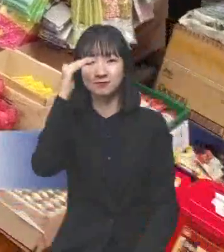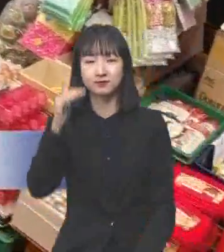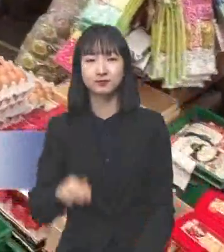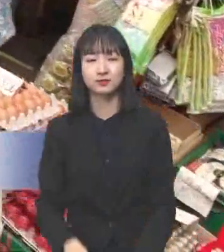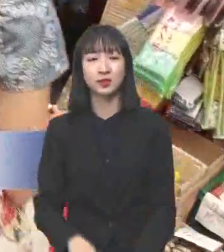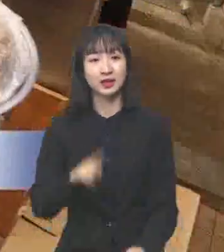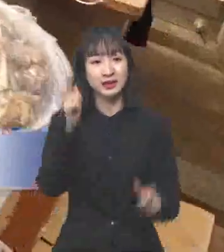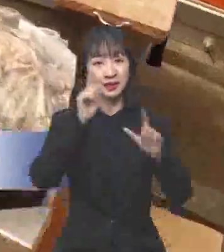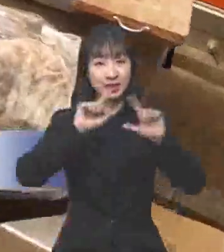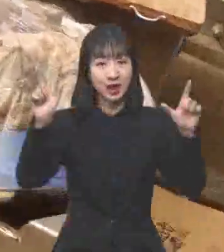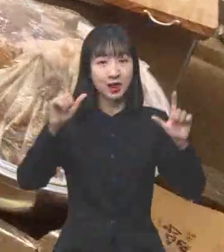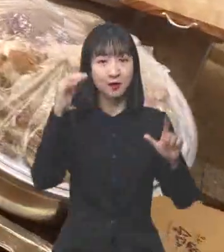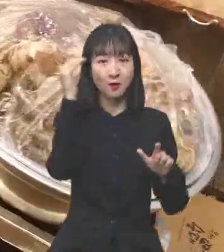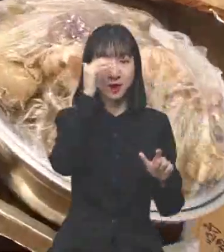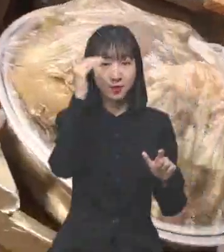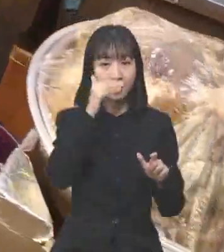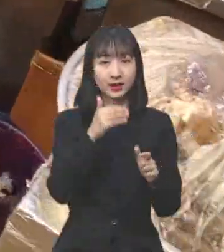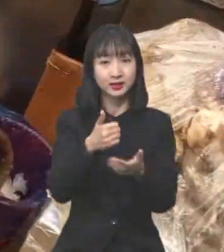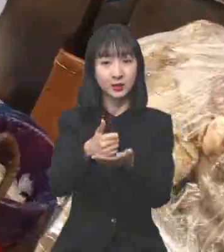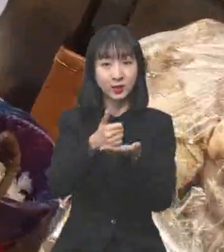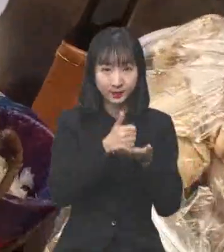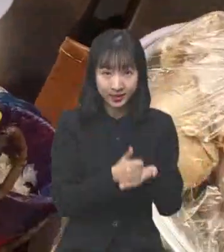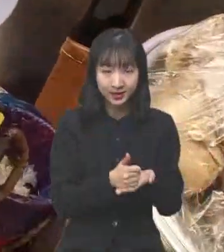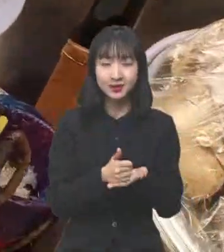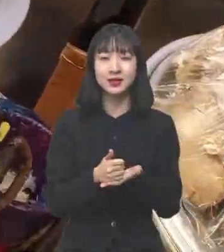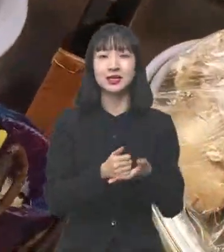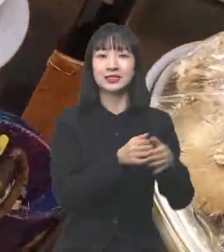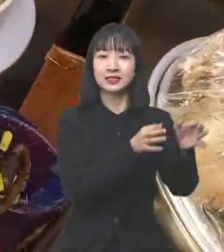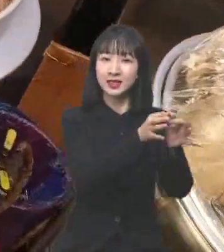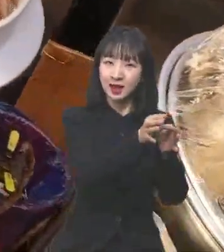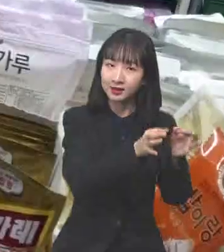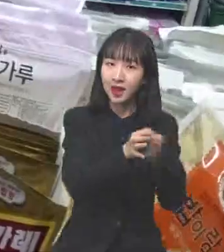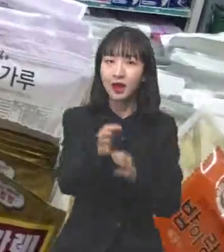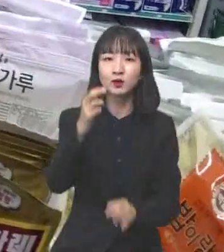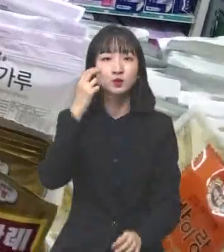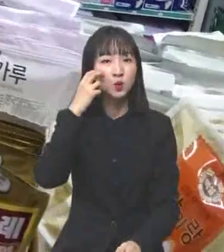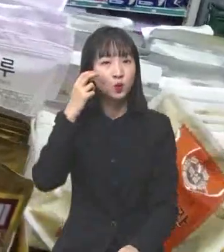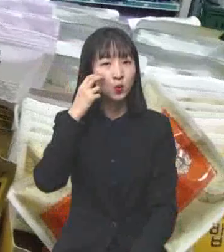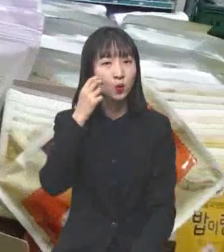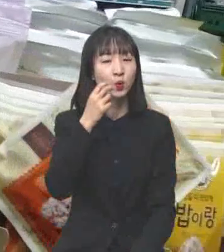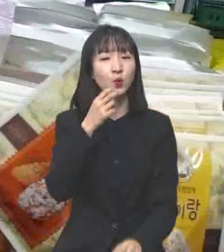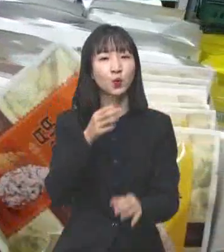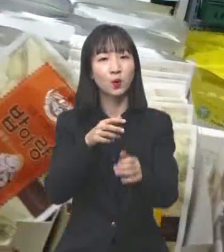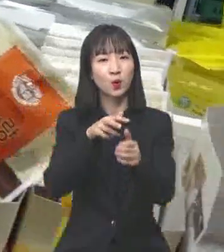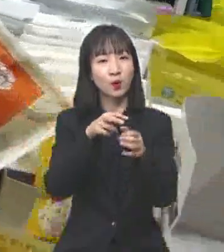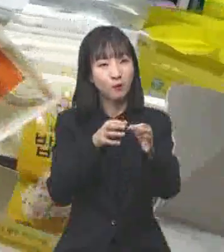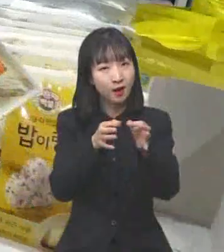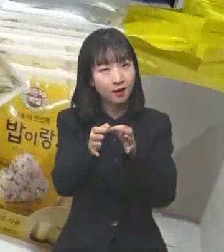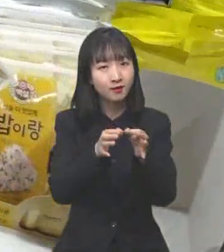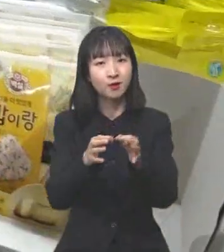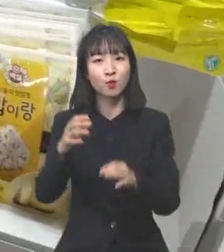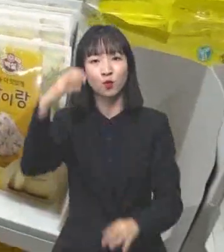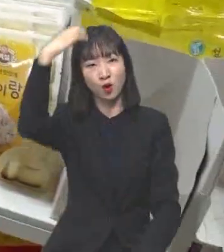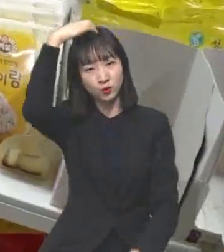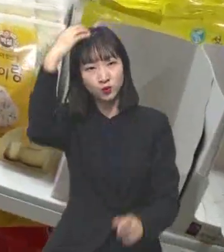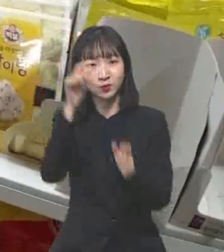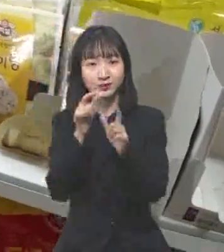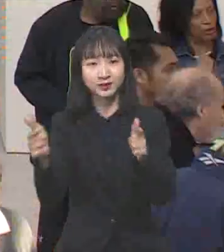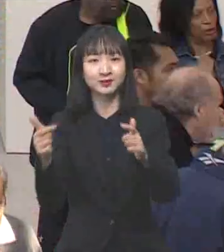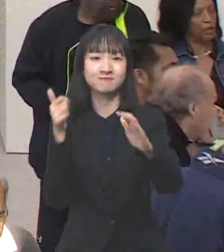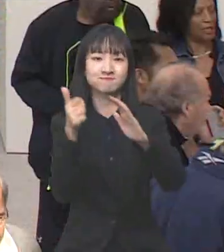그제서 내리는 관광이 된 신포시장 은 물론 송도 대형 아울렛과 0 정도 관광지 등을 누웠습니다